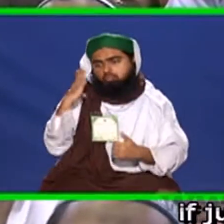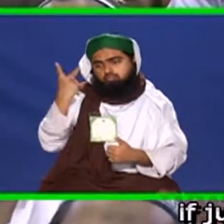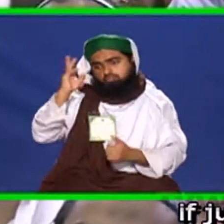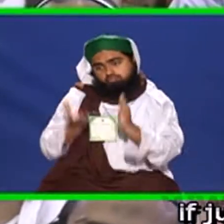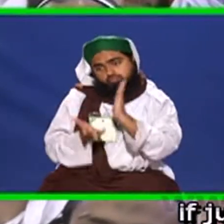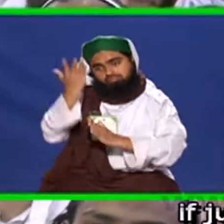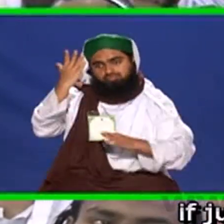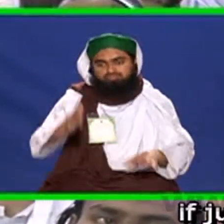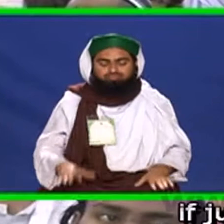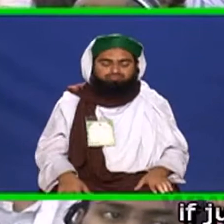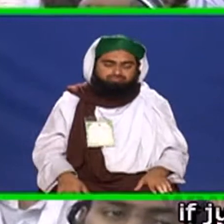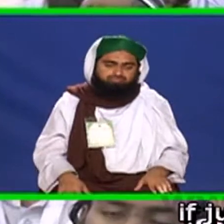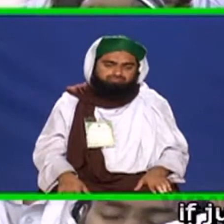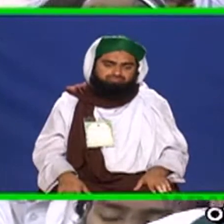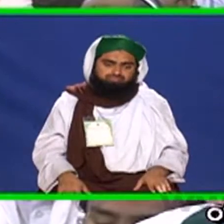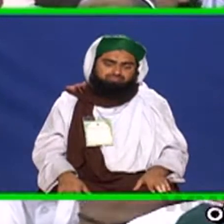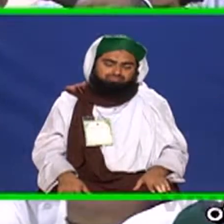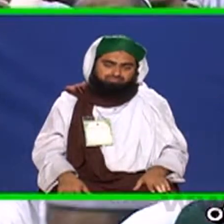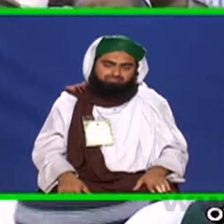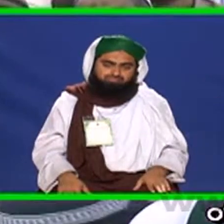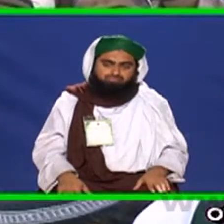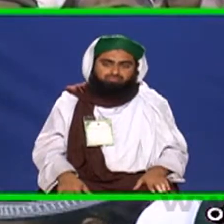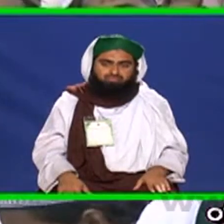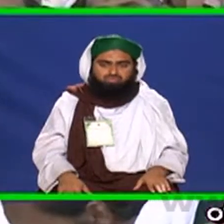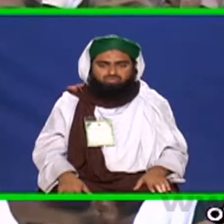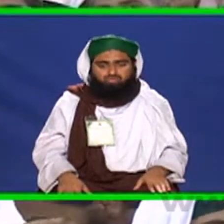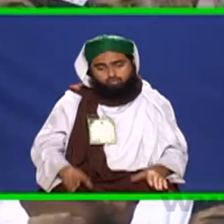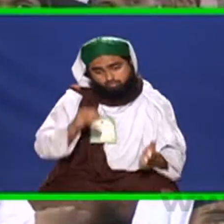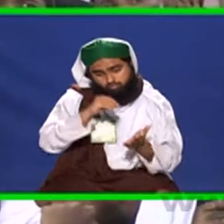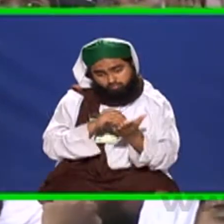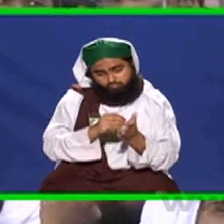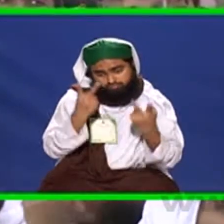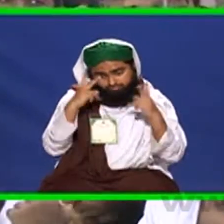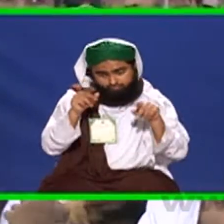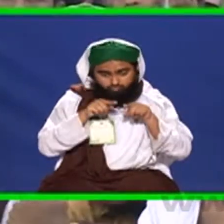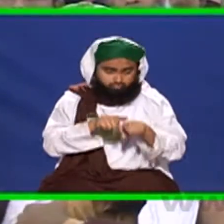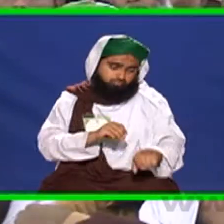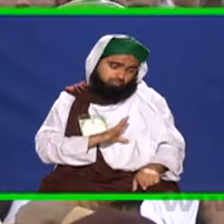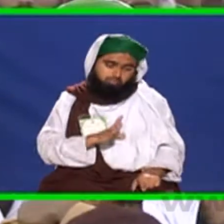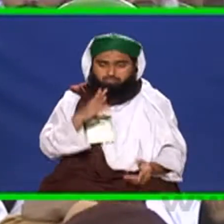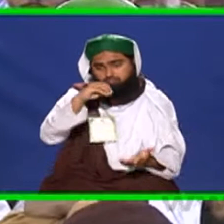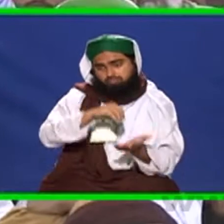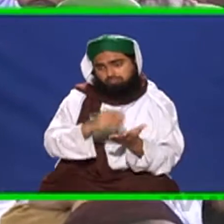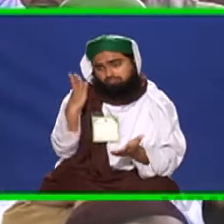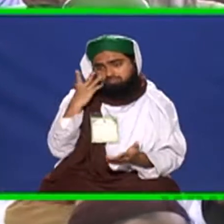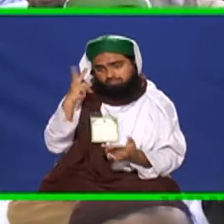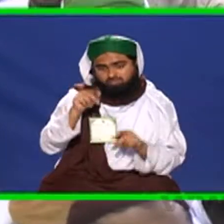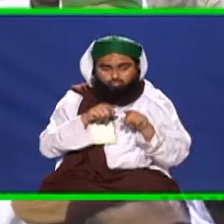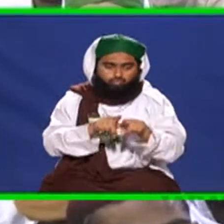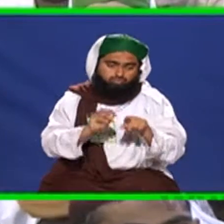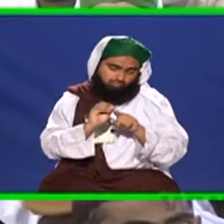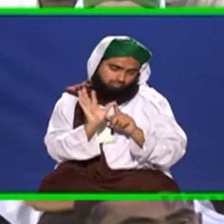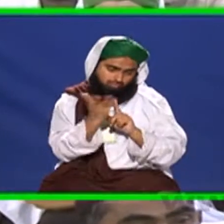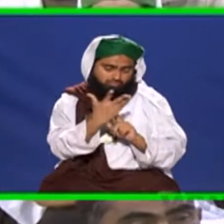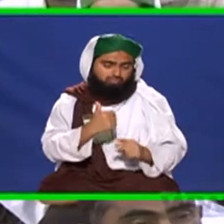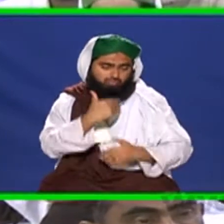रकातों से ज्यादा सवाब मिलेगा, वरना 2 ही का सवाब मिलेगा। वो बड़े फजाइल हैं, सुन्नतें, तो इस सुन्नत को